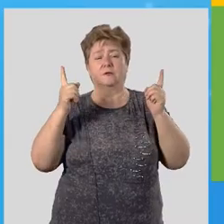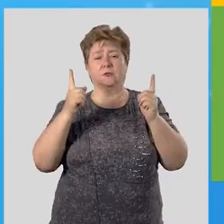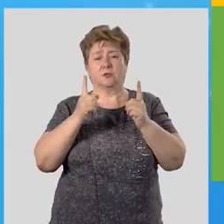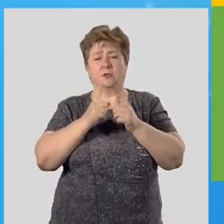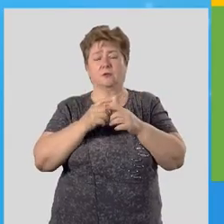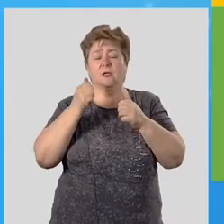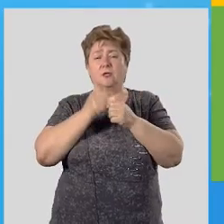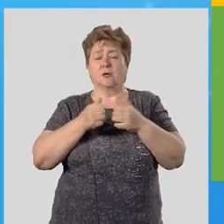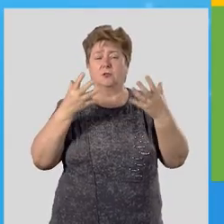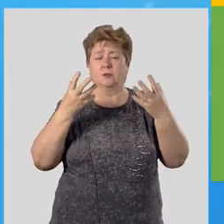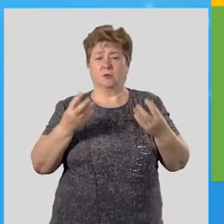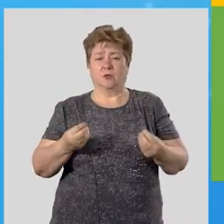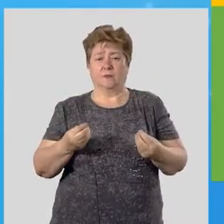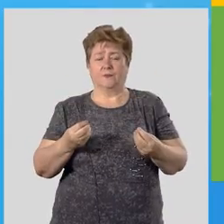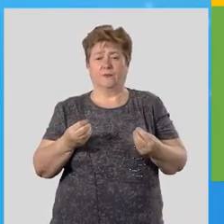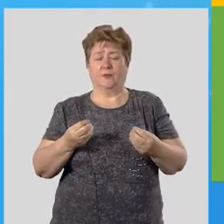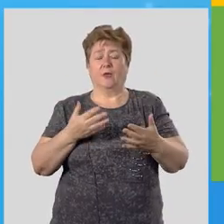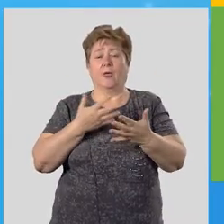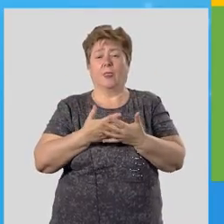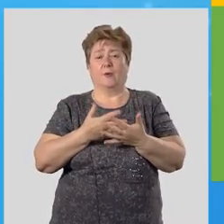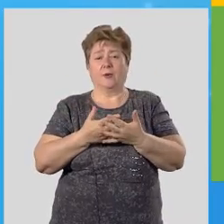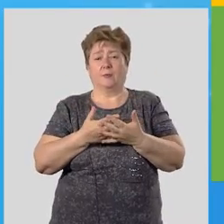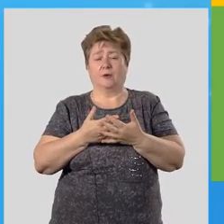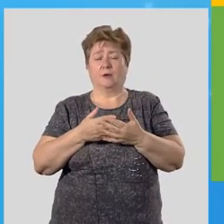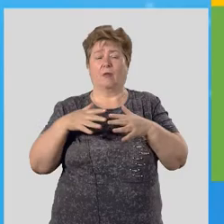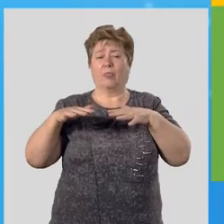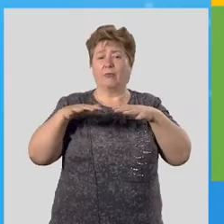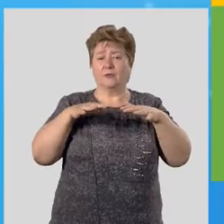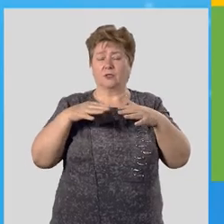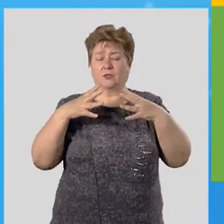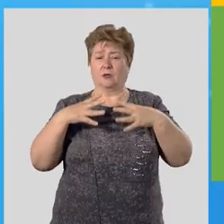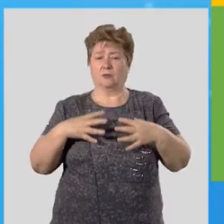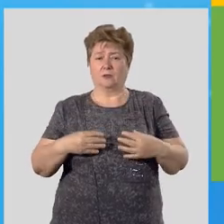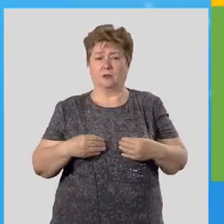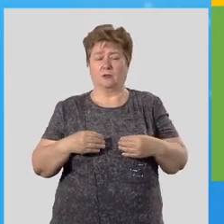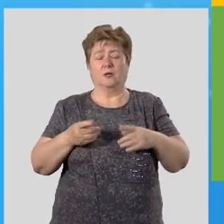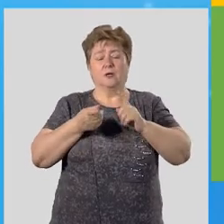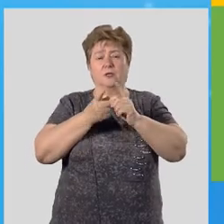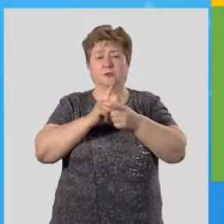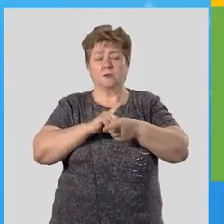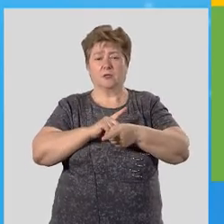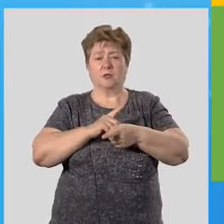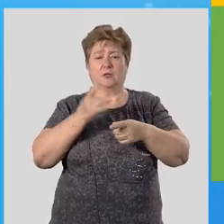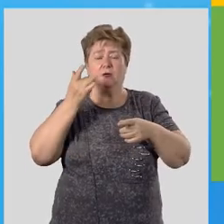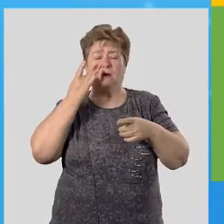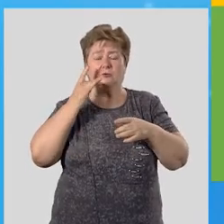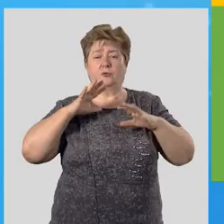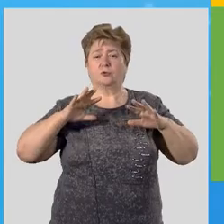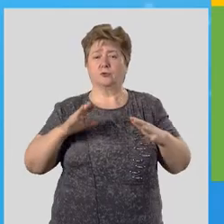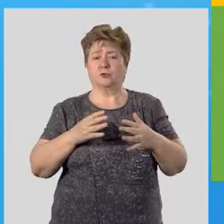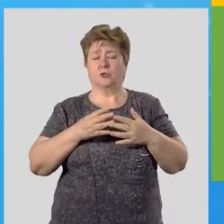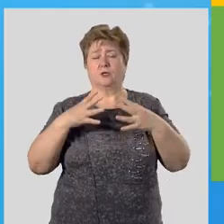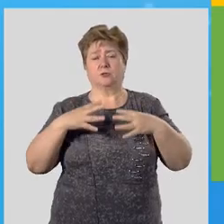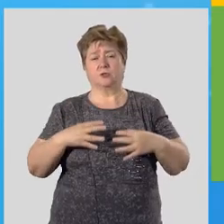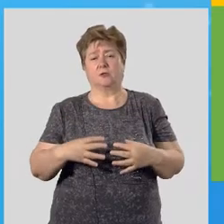сталкиваемся в повседневной жизни. Например, движение тел, изменения, которые происходят